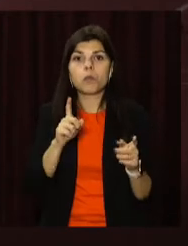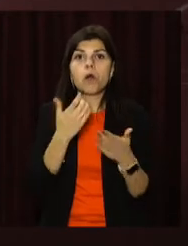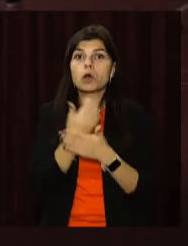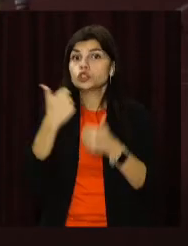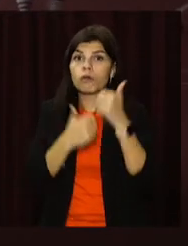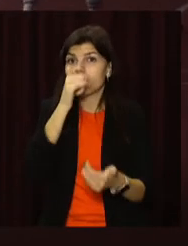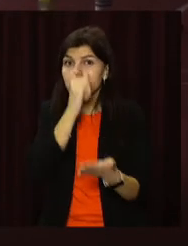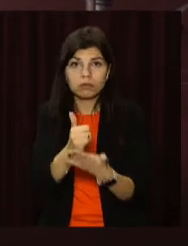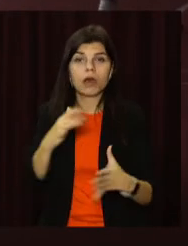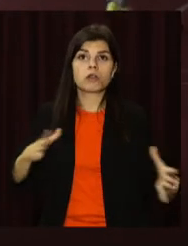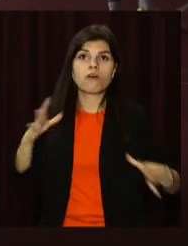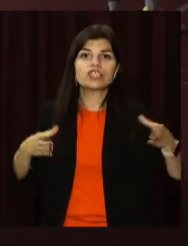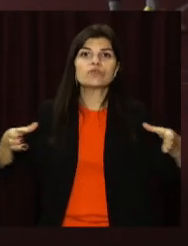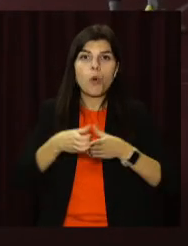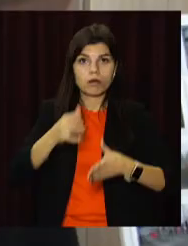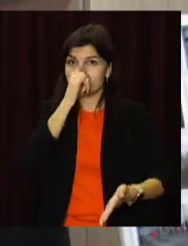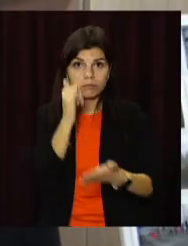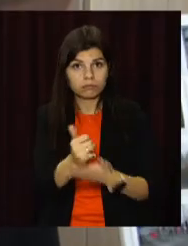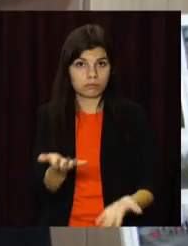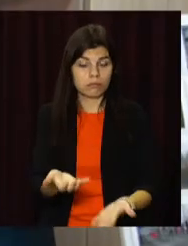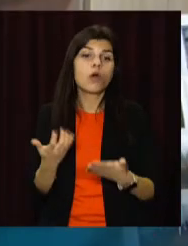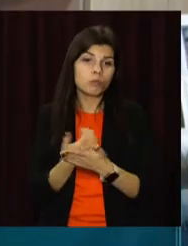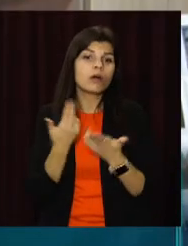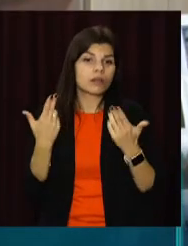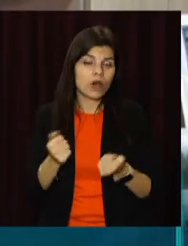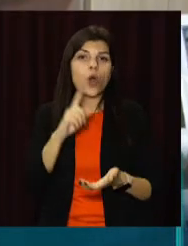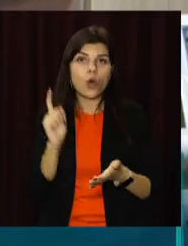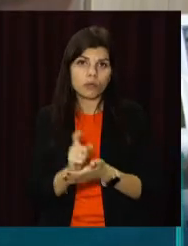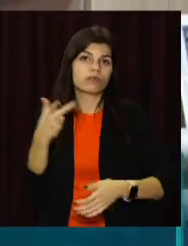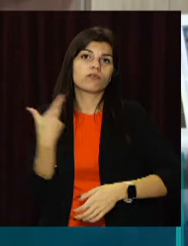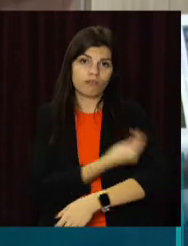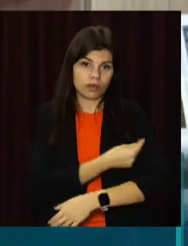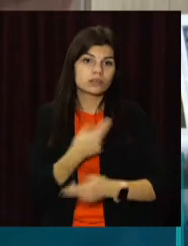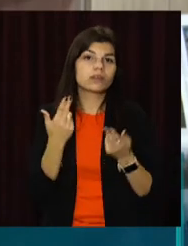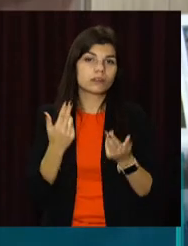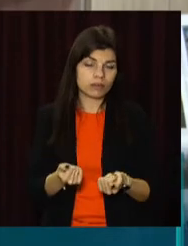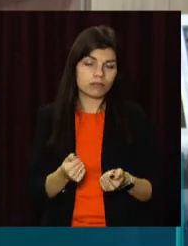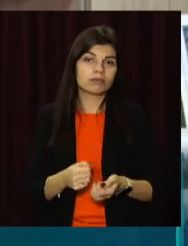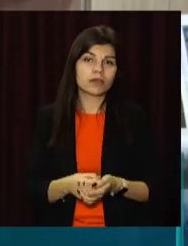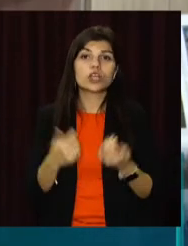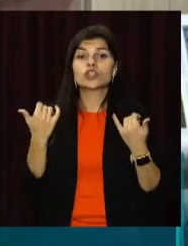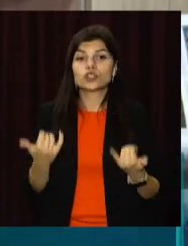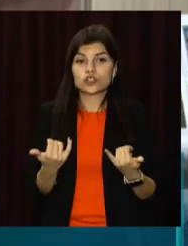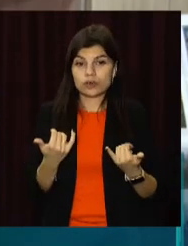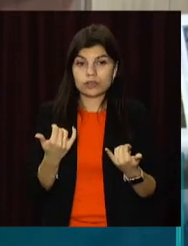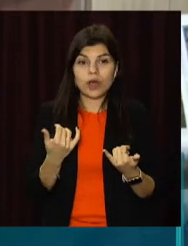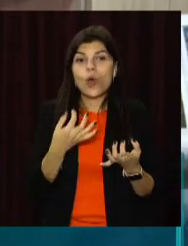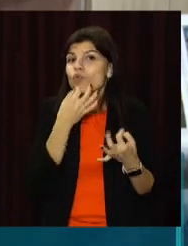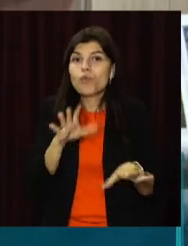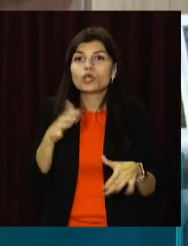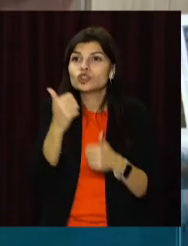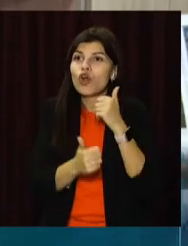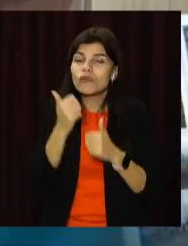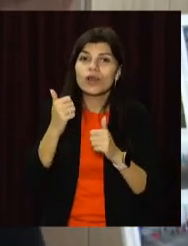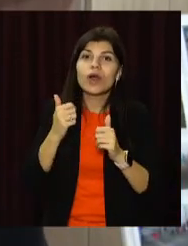змагання, ані на тренувальні збори. Обязательно, да. Должны провакцинироваться. Ну и сейчас же на любые